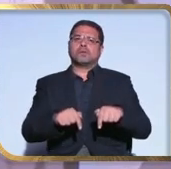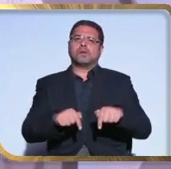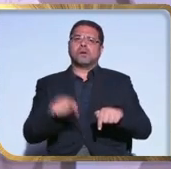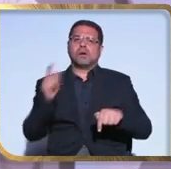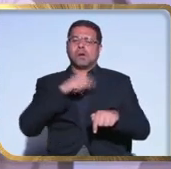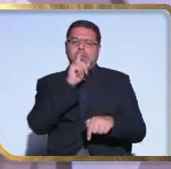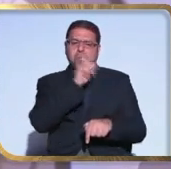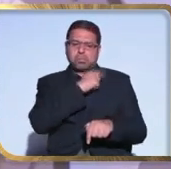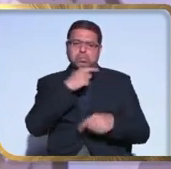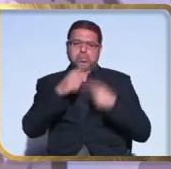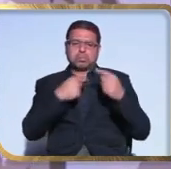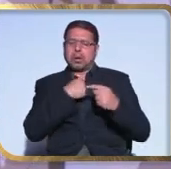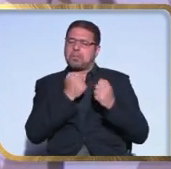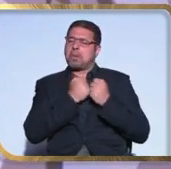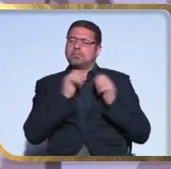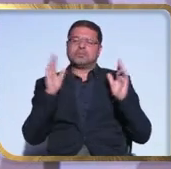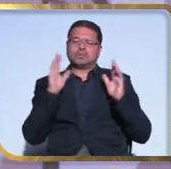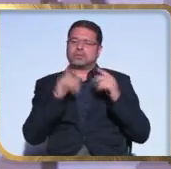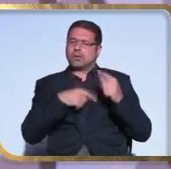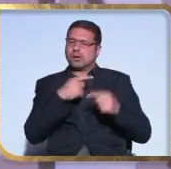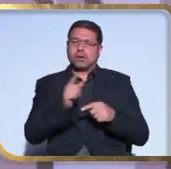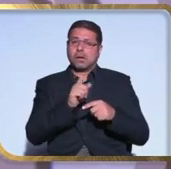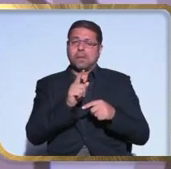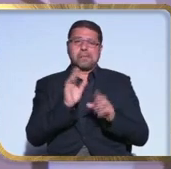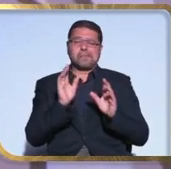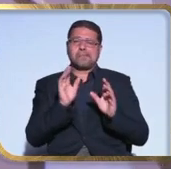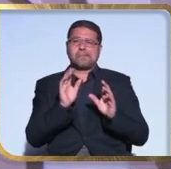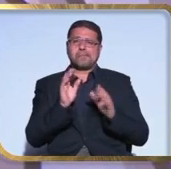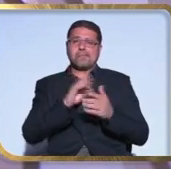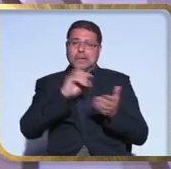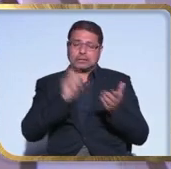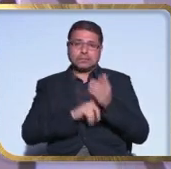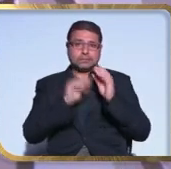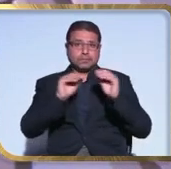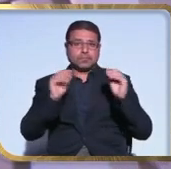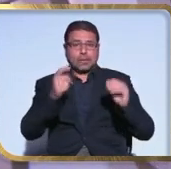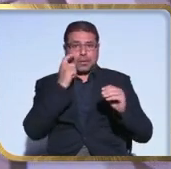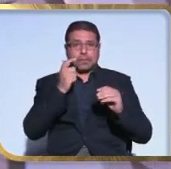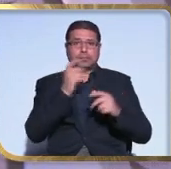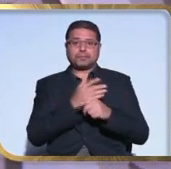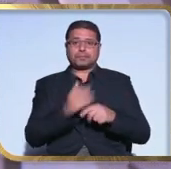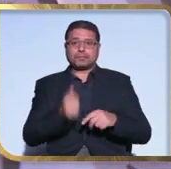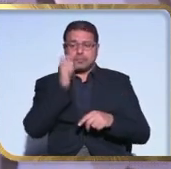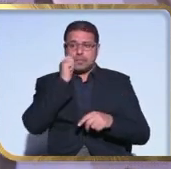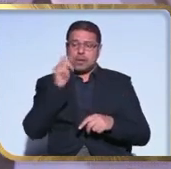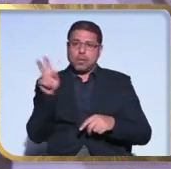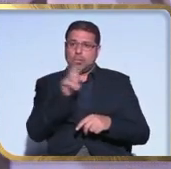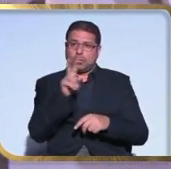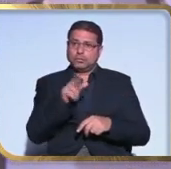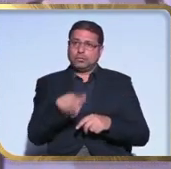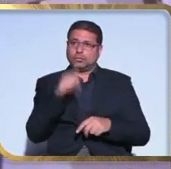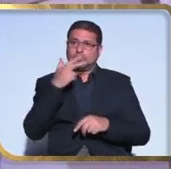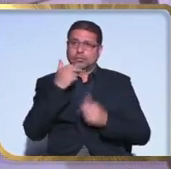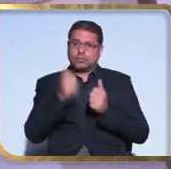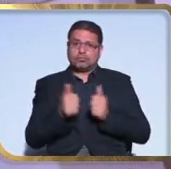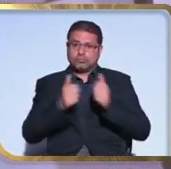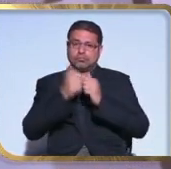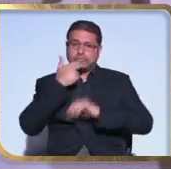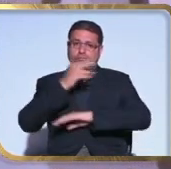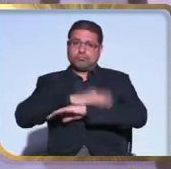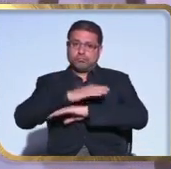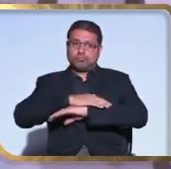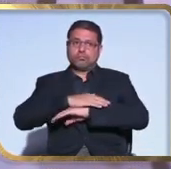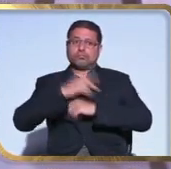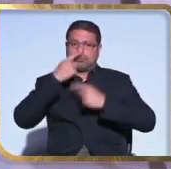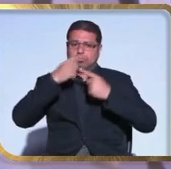تزر وازره وزره اخرى لكن لازم ننبه انه احسان الوالدين اذا كانوا من اهل الصلاح